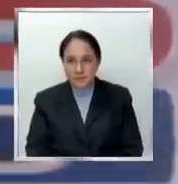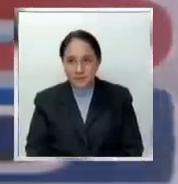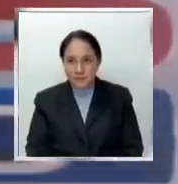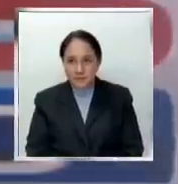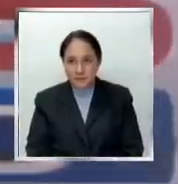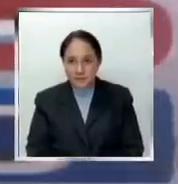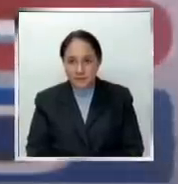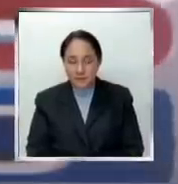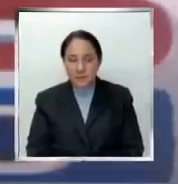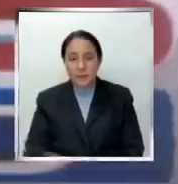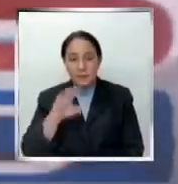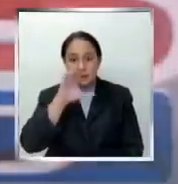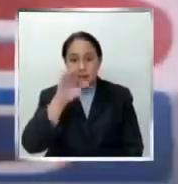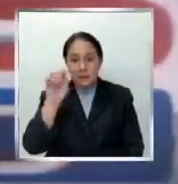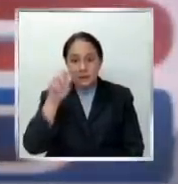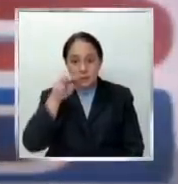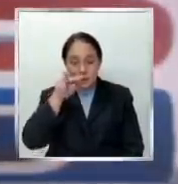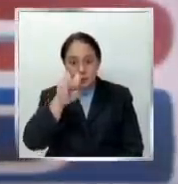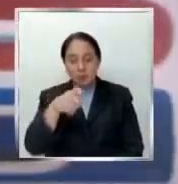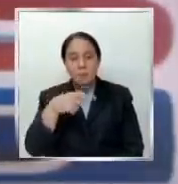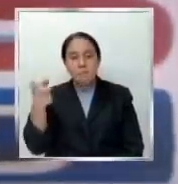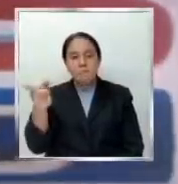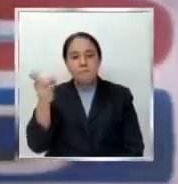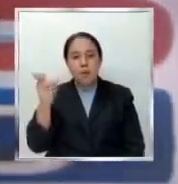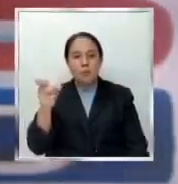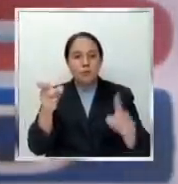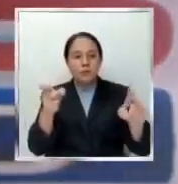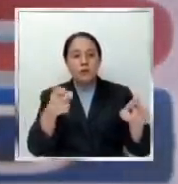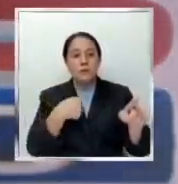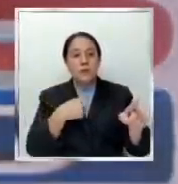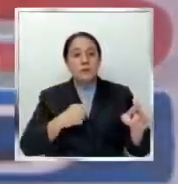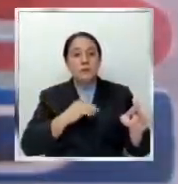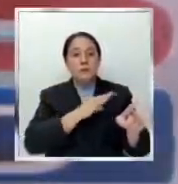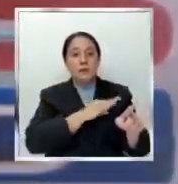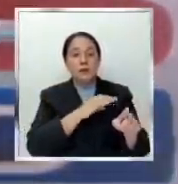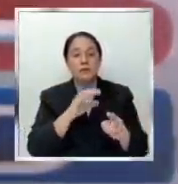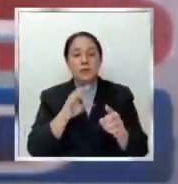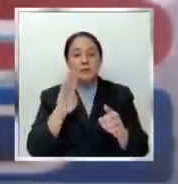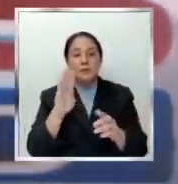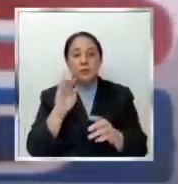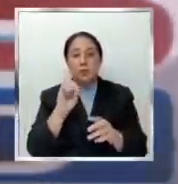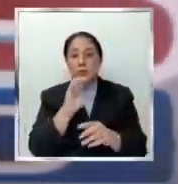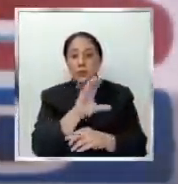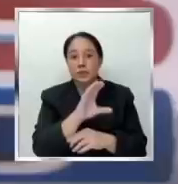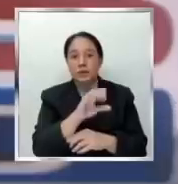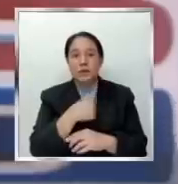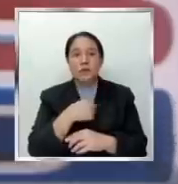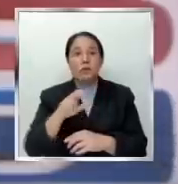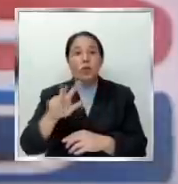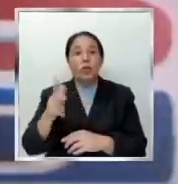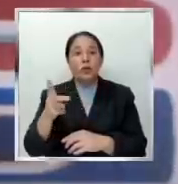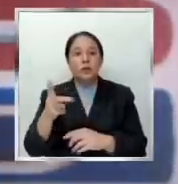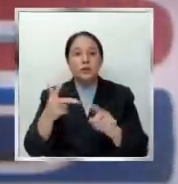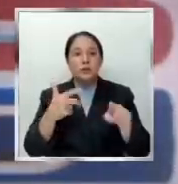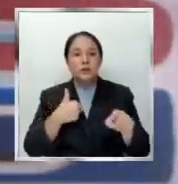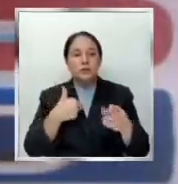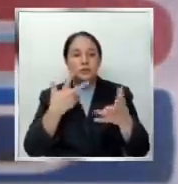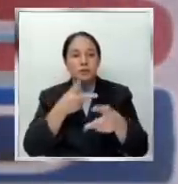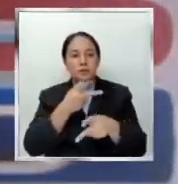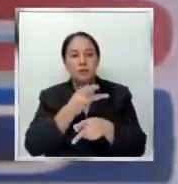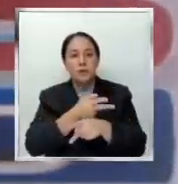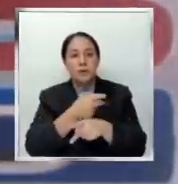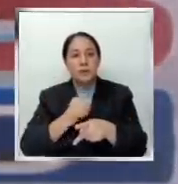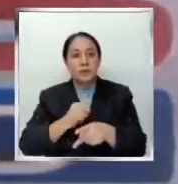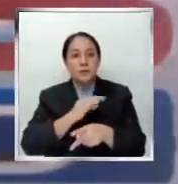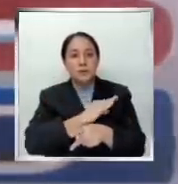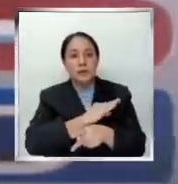Hulikam sa Maynila ang pamamaril sa isang tauhan ng Bureau of Customs at lumalabas na ikatlo na pala siya sa mga tinambang tauhan ng